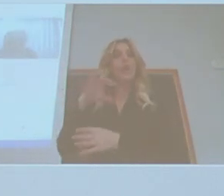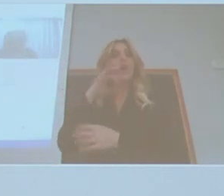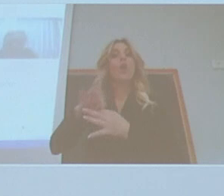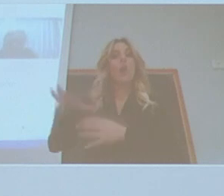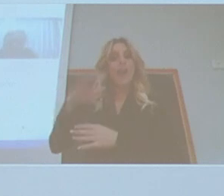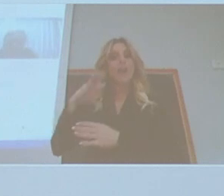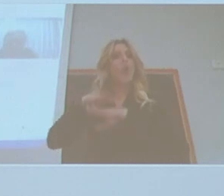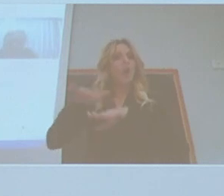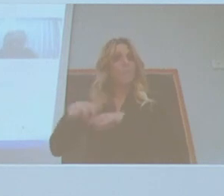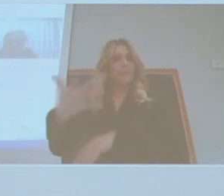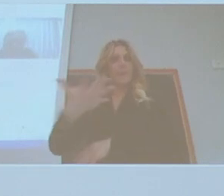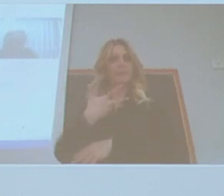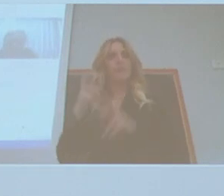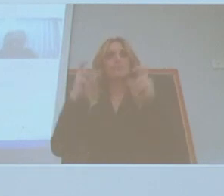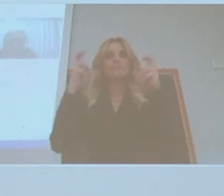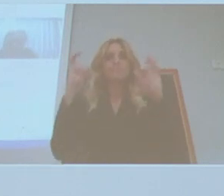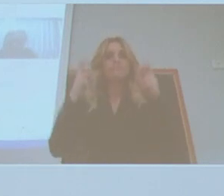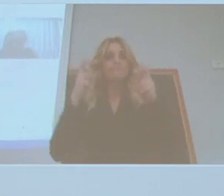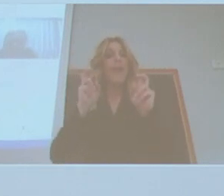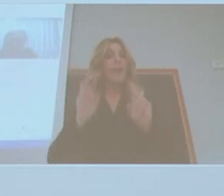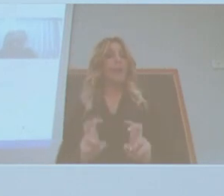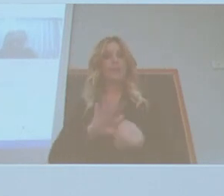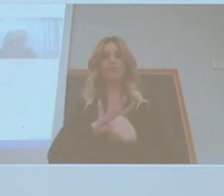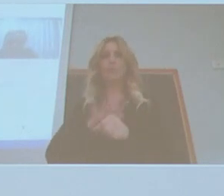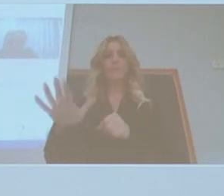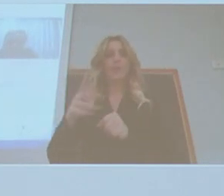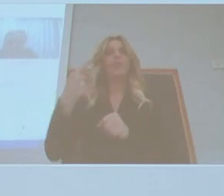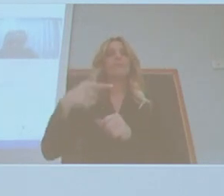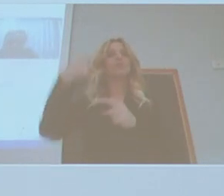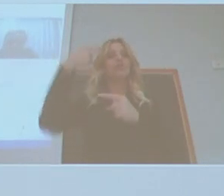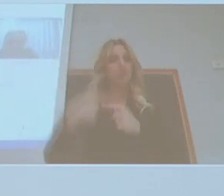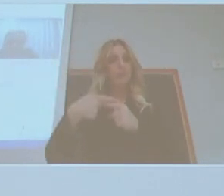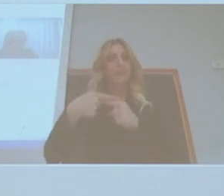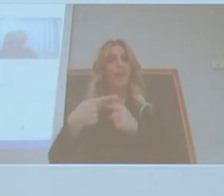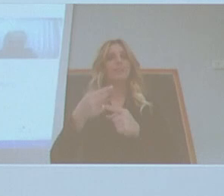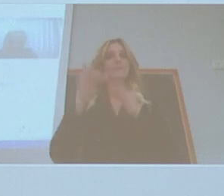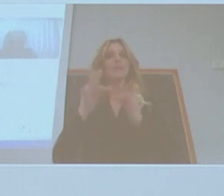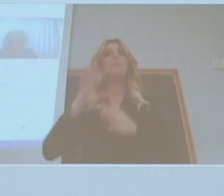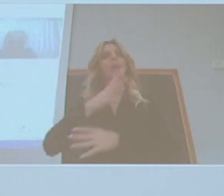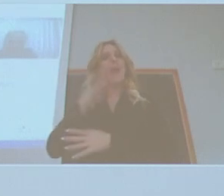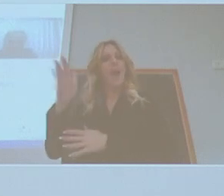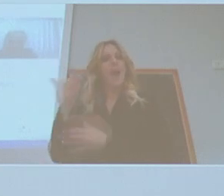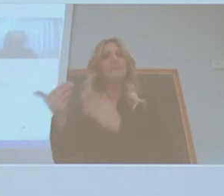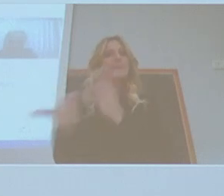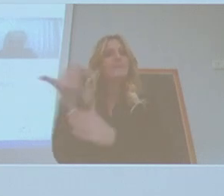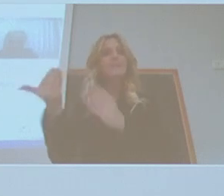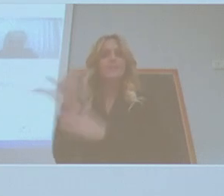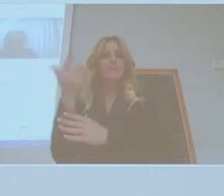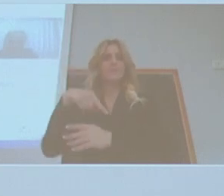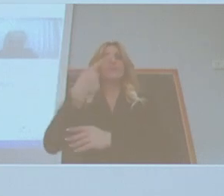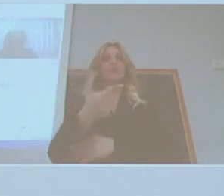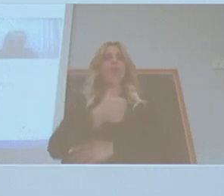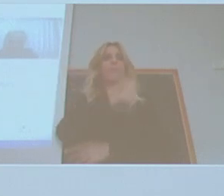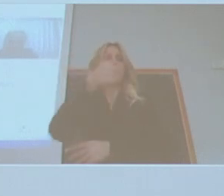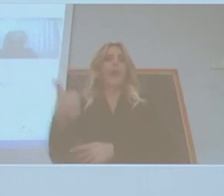molta competenza si impongono di fare in queste giornate, ma anche con tante altre iniziative che si dipaneranno nel resto